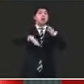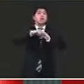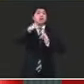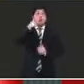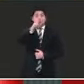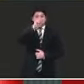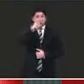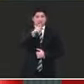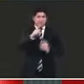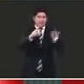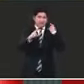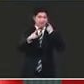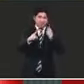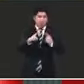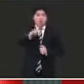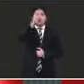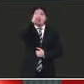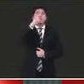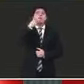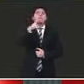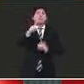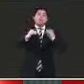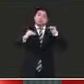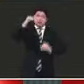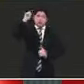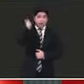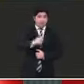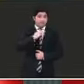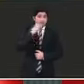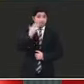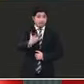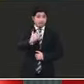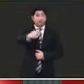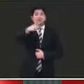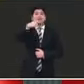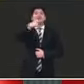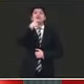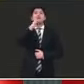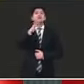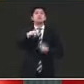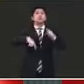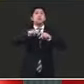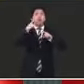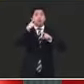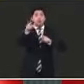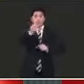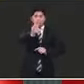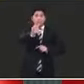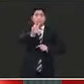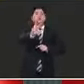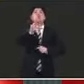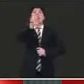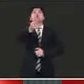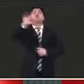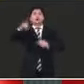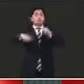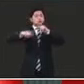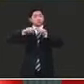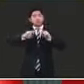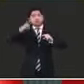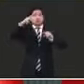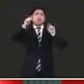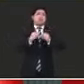yüz bin liradan 300 bin liraya yükseltirken yaş sınırını da 30'dan 35'e